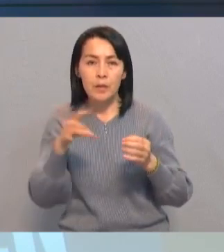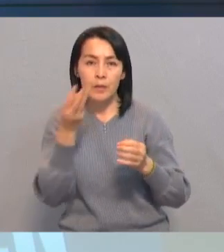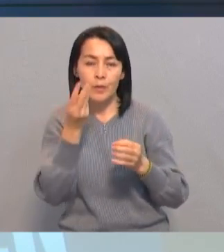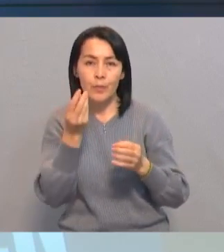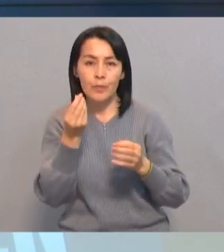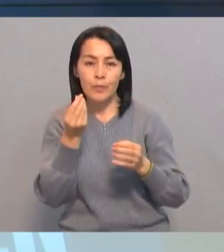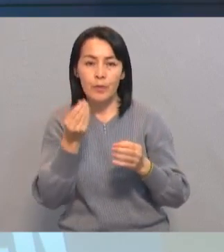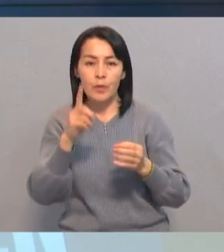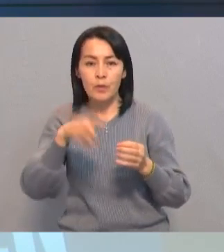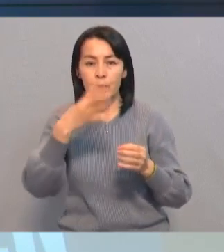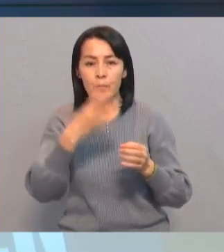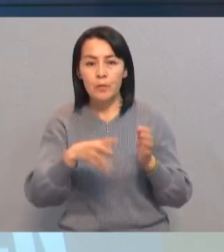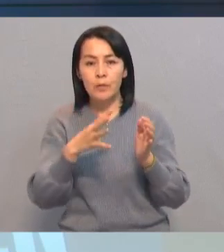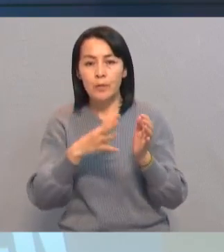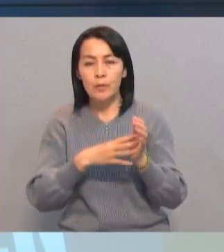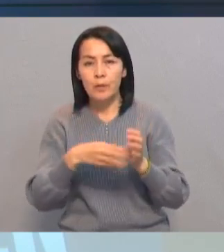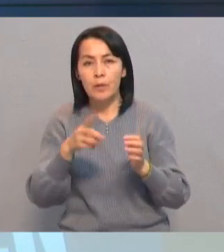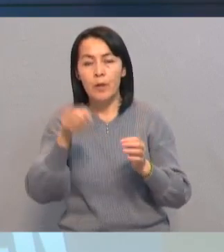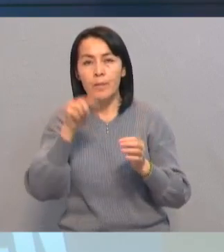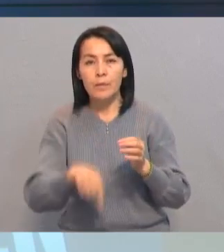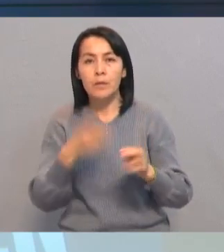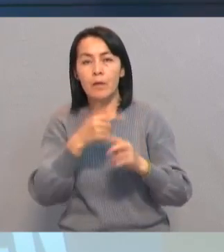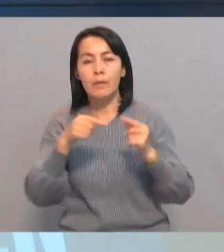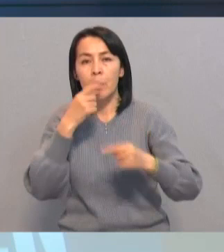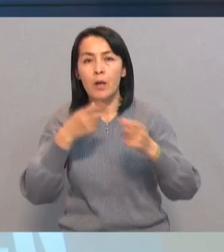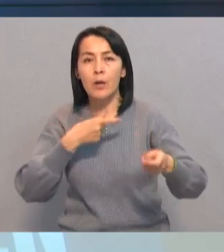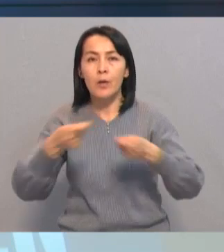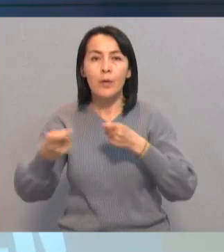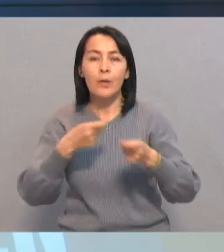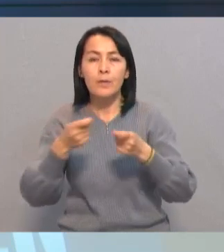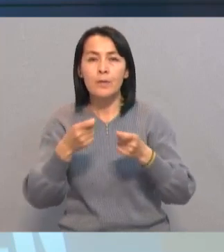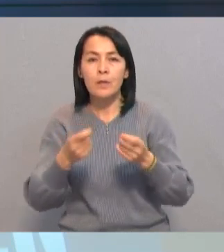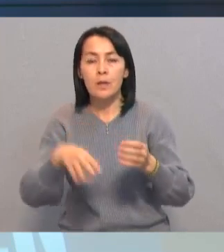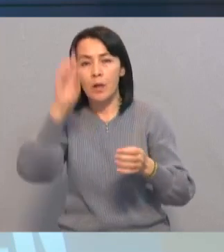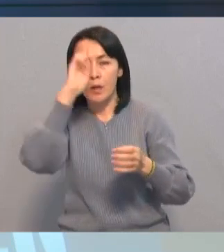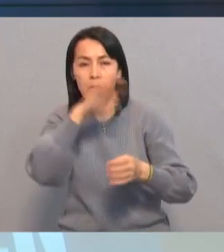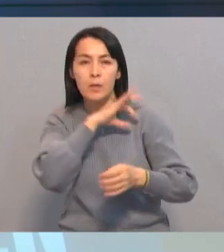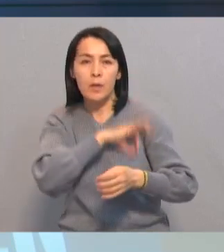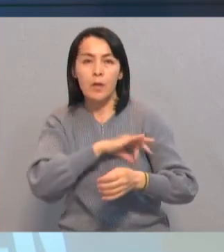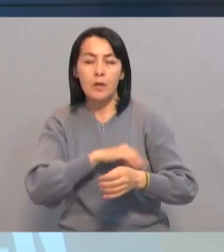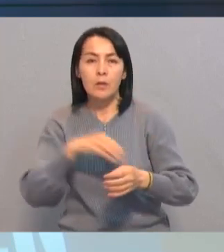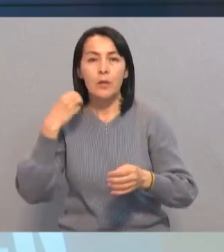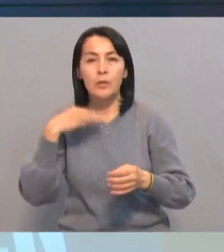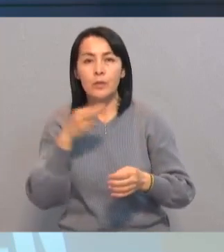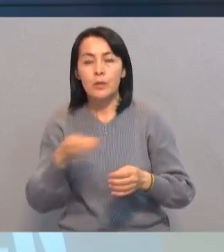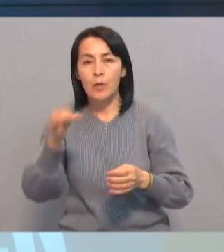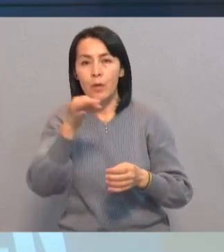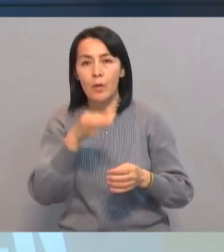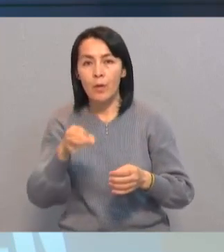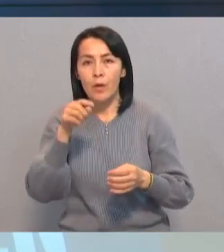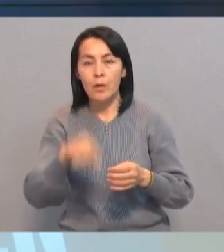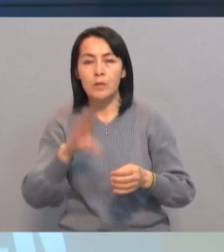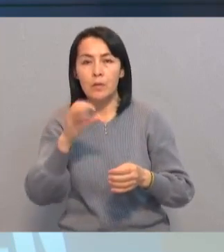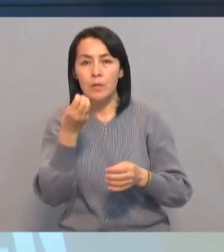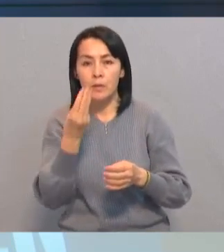бюджет, 149 миллиардов местный. Об этом сообщил руководитель управления Департамента государственных доходов по Туркестанской области